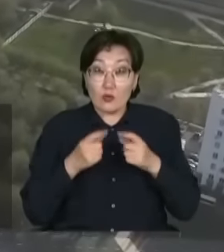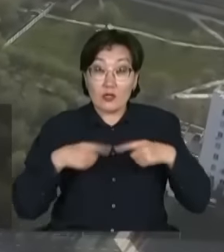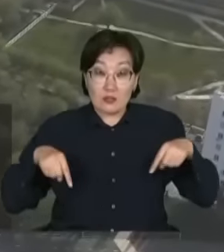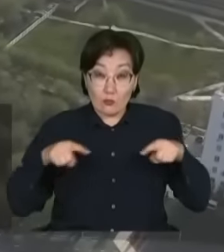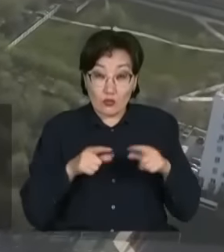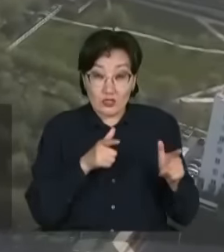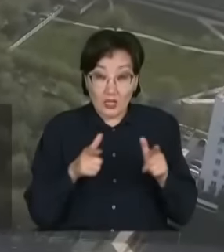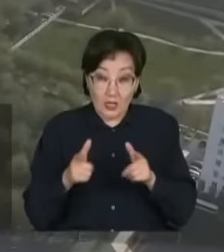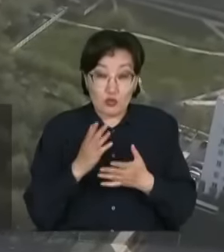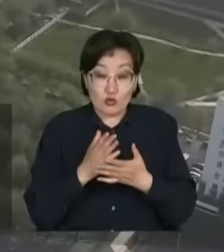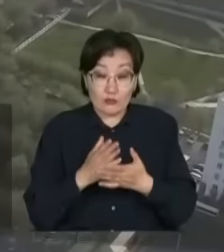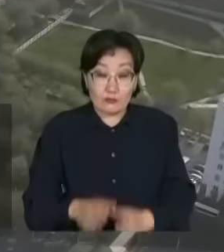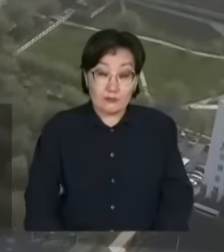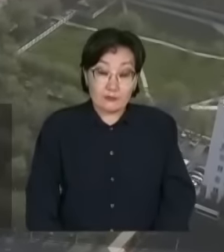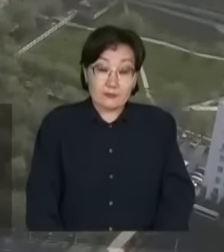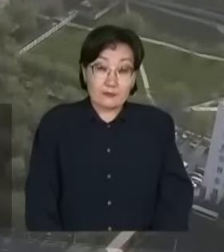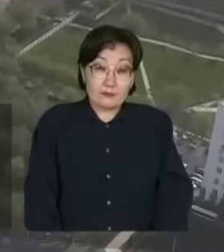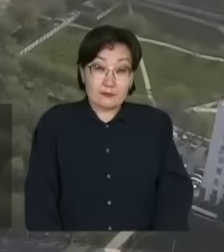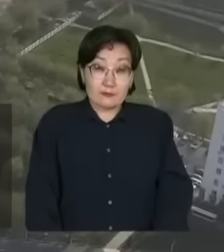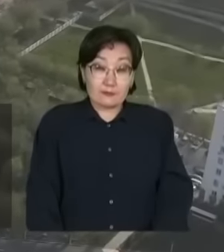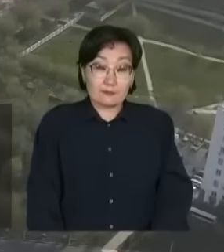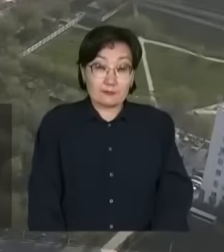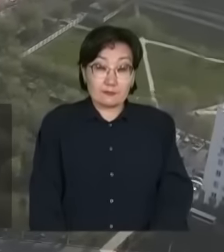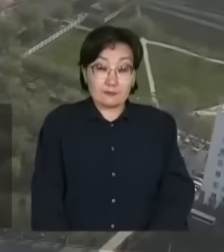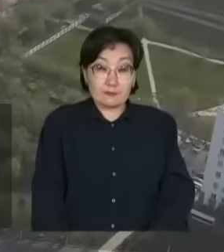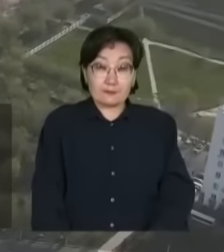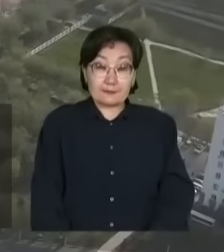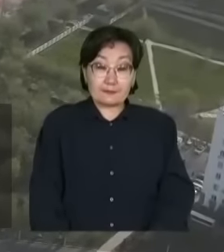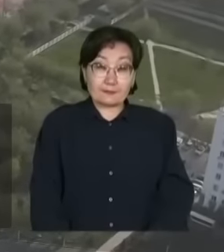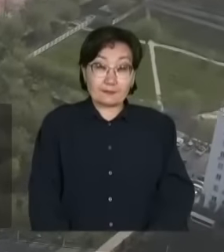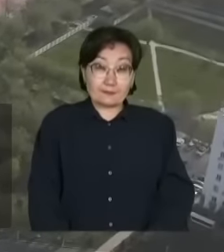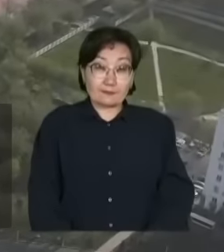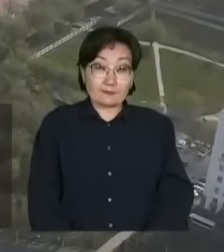тұр. Жұлдыз Қайратқызы, Фархат Тәжібаев, Алматы телеарнасы, Атырау облысынан.